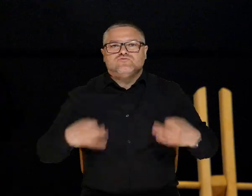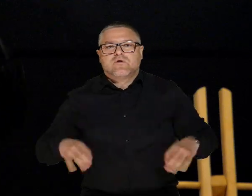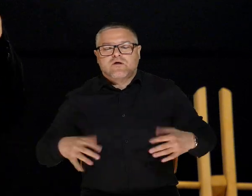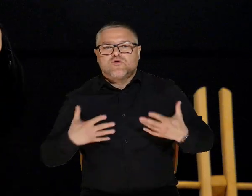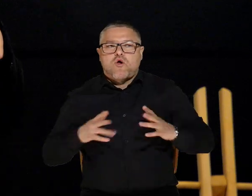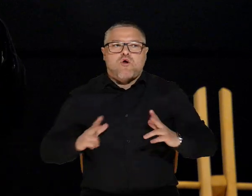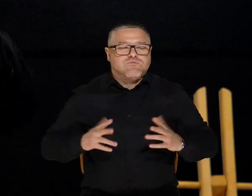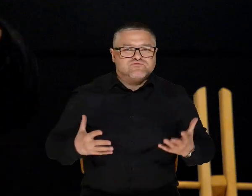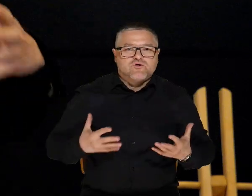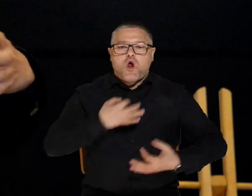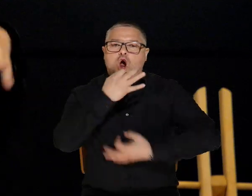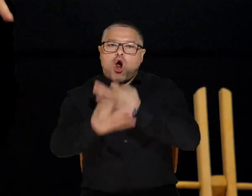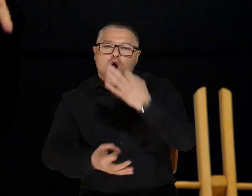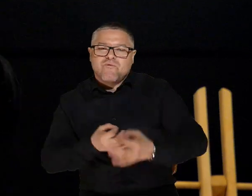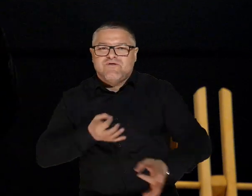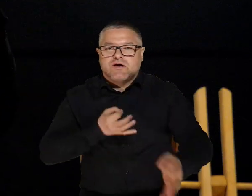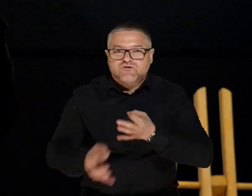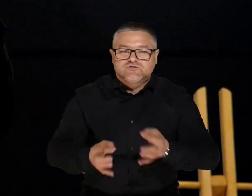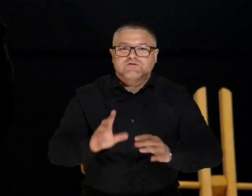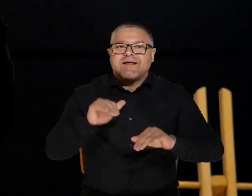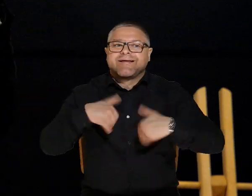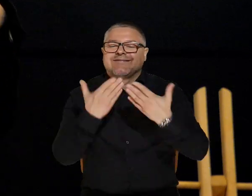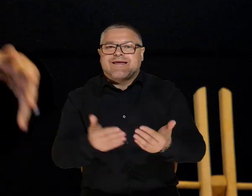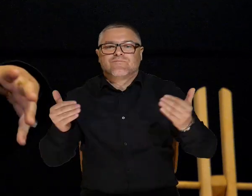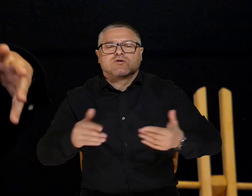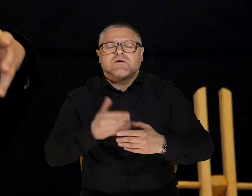że umożliwienie właśnie takiego bardzo